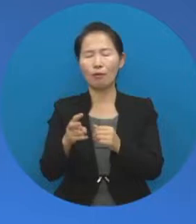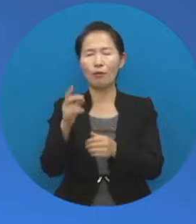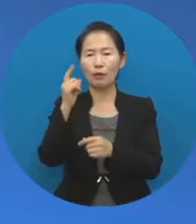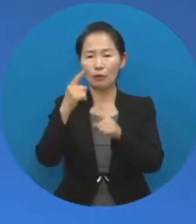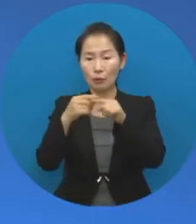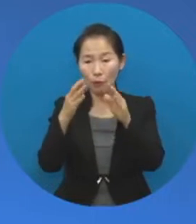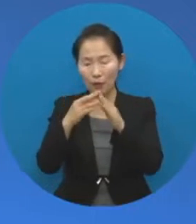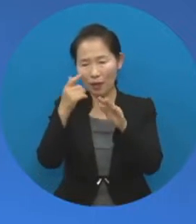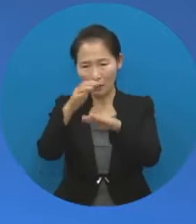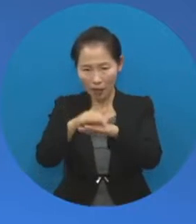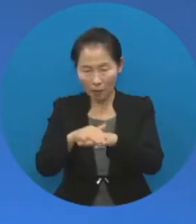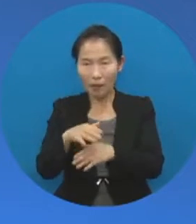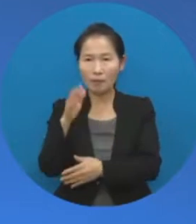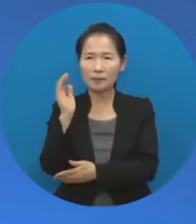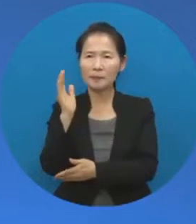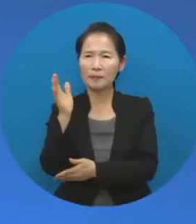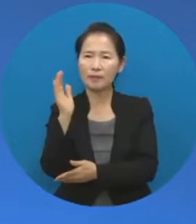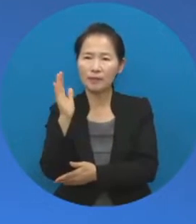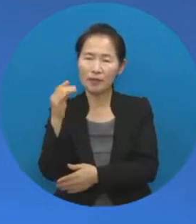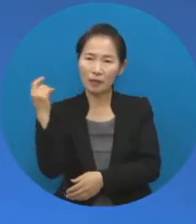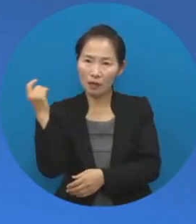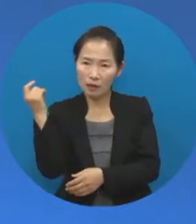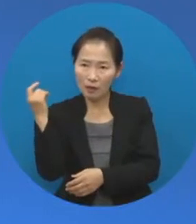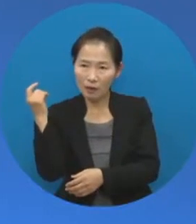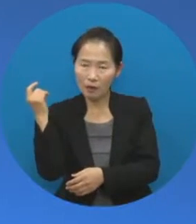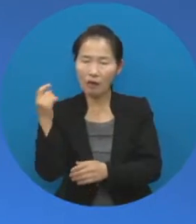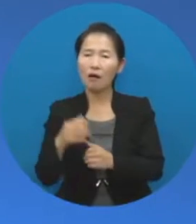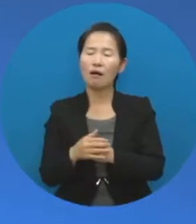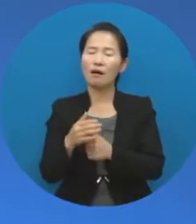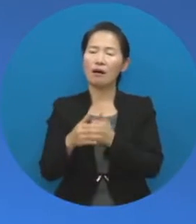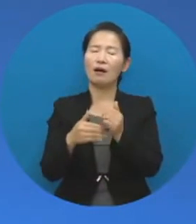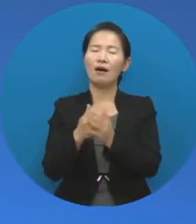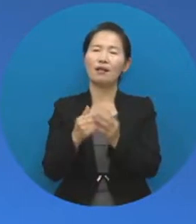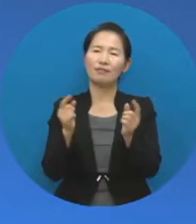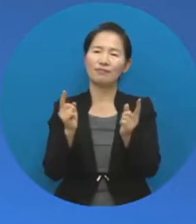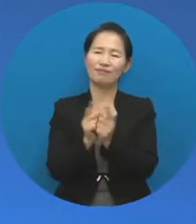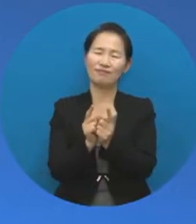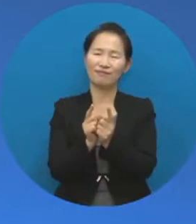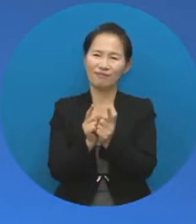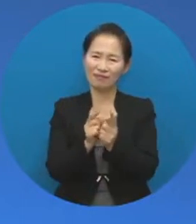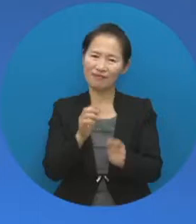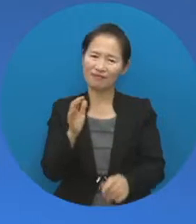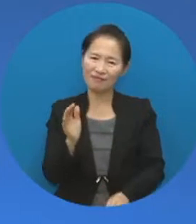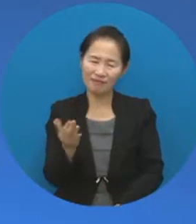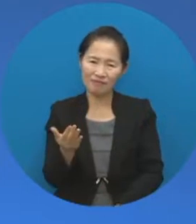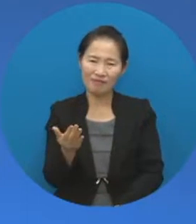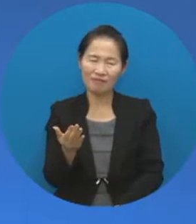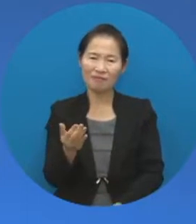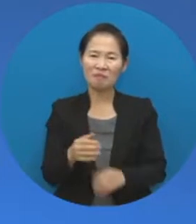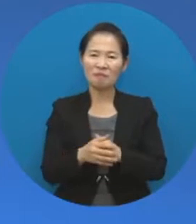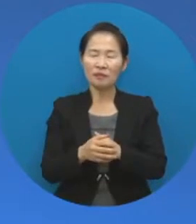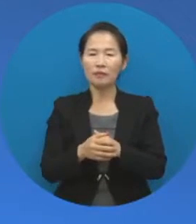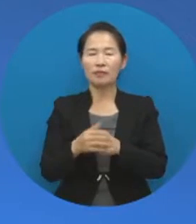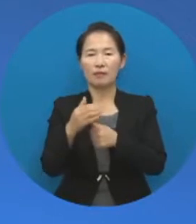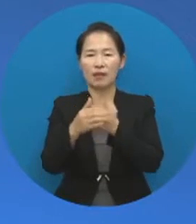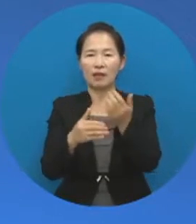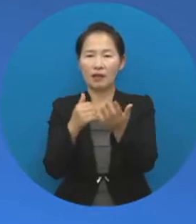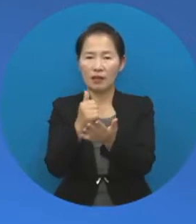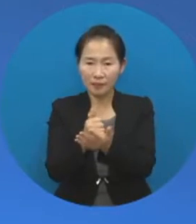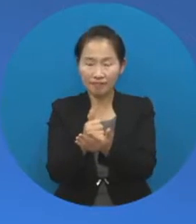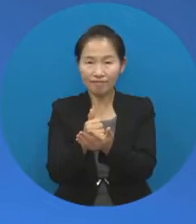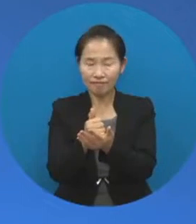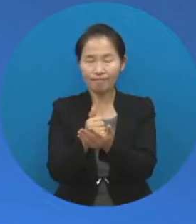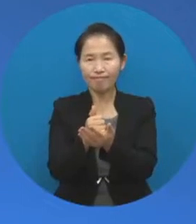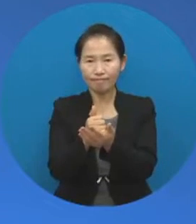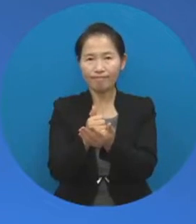예배를 드리면서 이렇게 하나님을 만나게 되었어요. 그곳에서 예배를 드리는 가운데 엄마의 죽음이